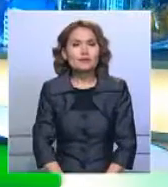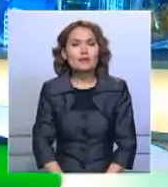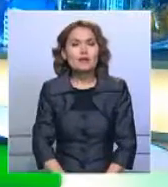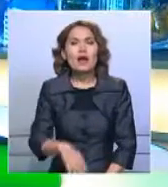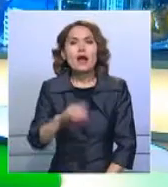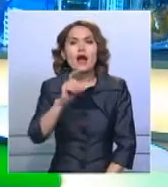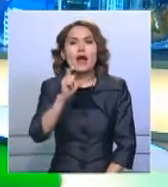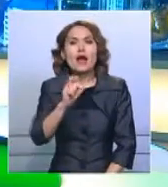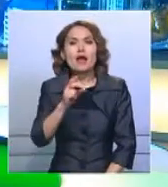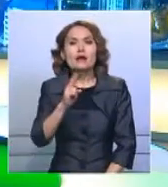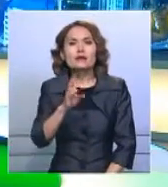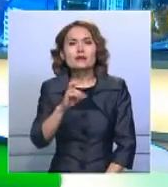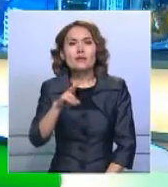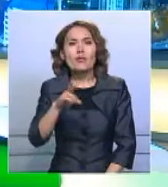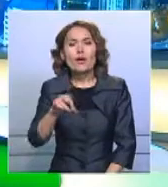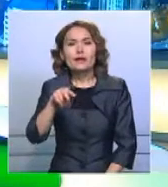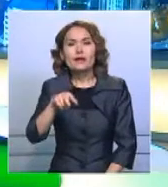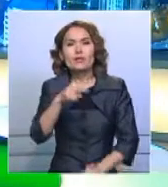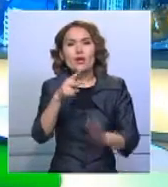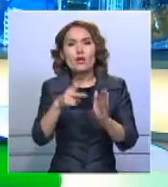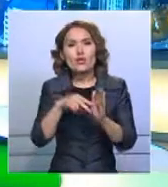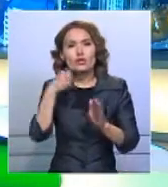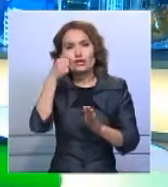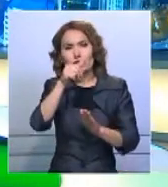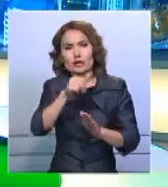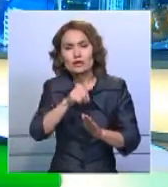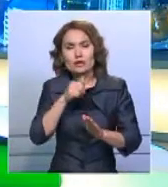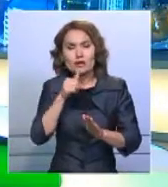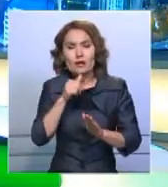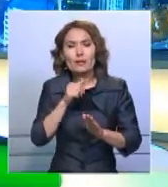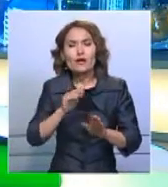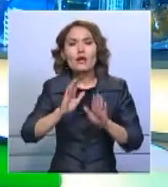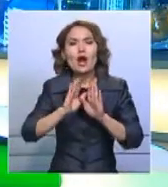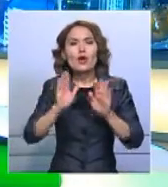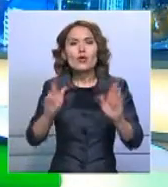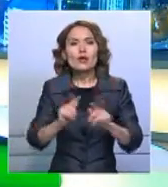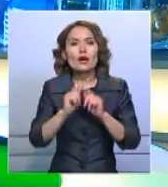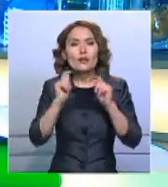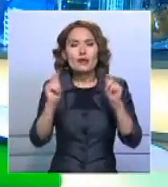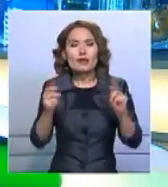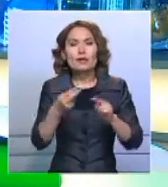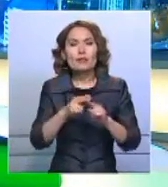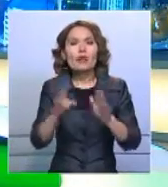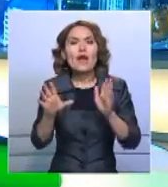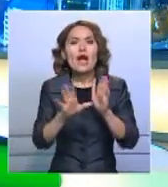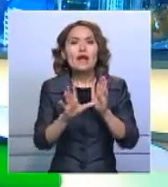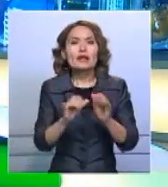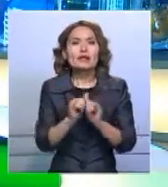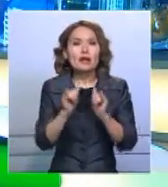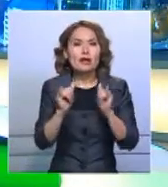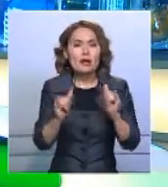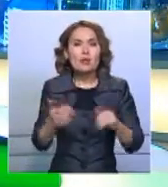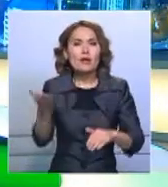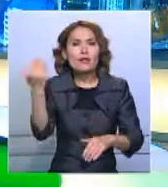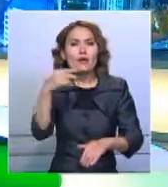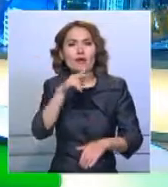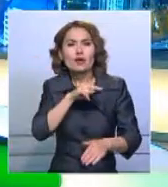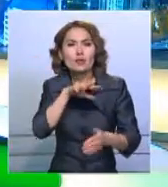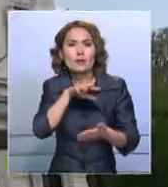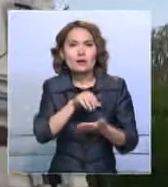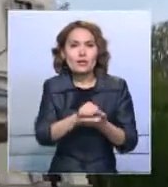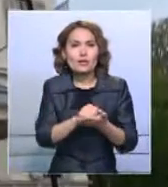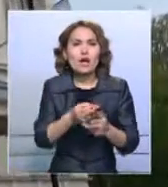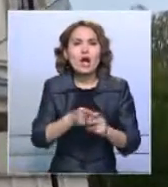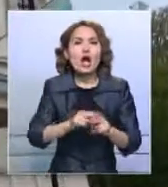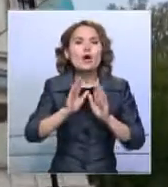Экспо 2017 көрмесінің тұсаукесері Штырияда өтті. Мұндағы кәсіпкерлер баламалы энергия көзін дамытумен бұрыннан айналысып келеді.